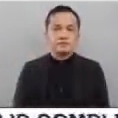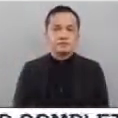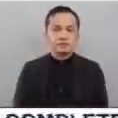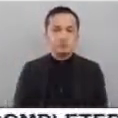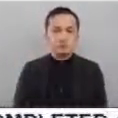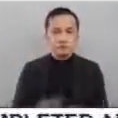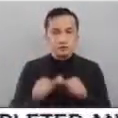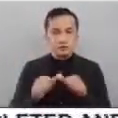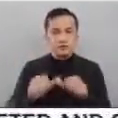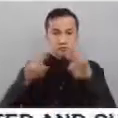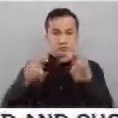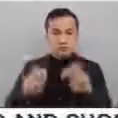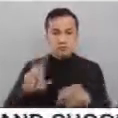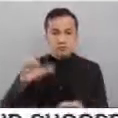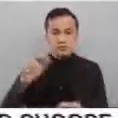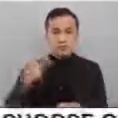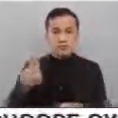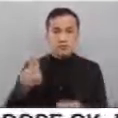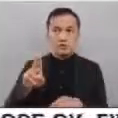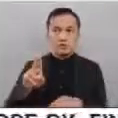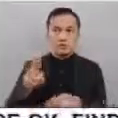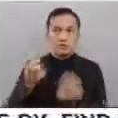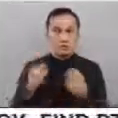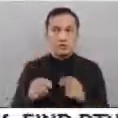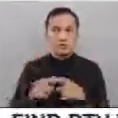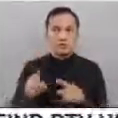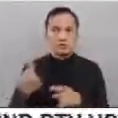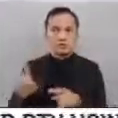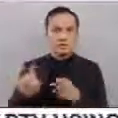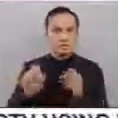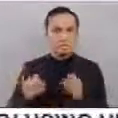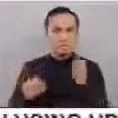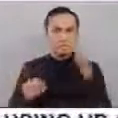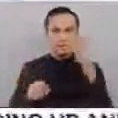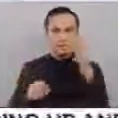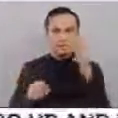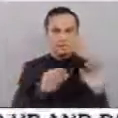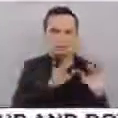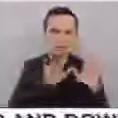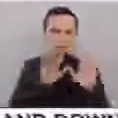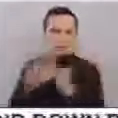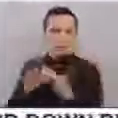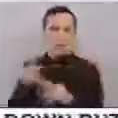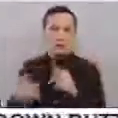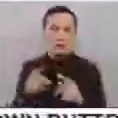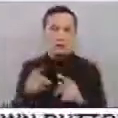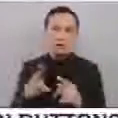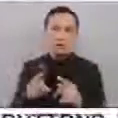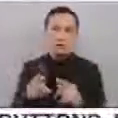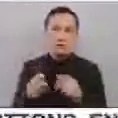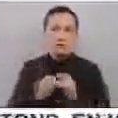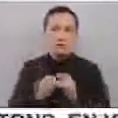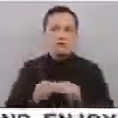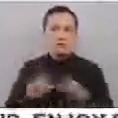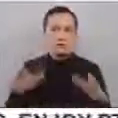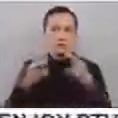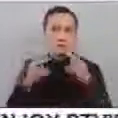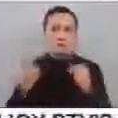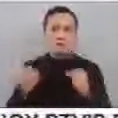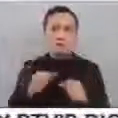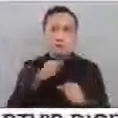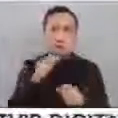mga client kami, hinihingian kami ng mga vaccination card. Aminado rin ang local government na mahihirapan silang ma-contact